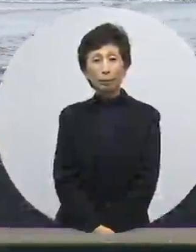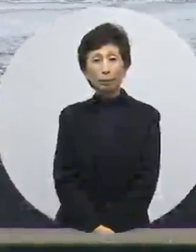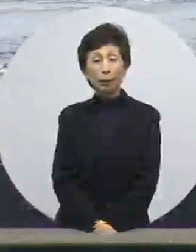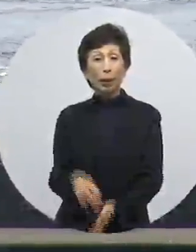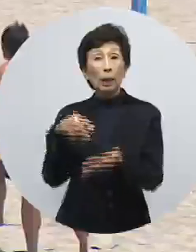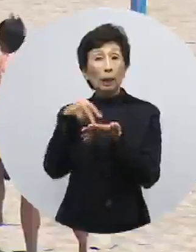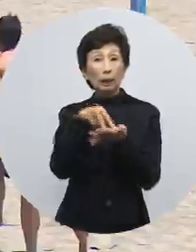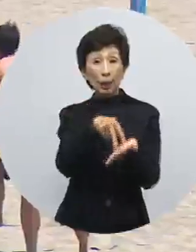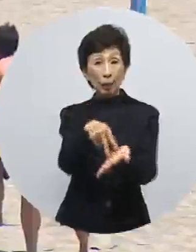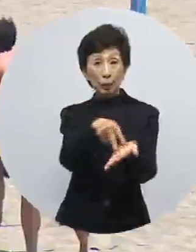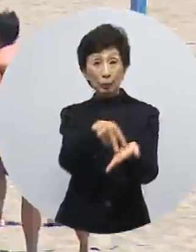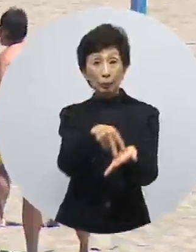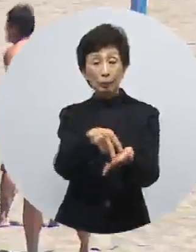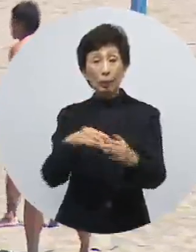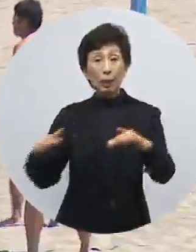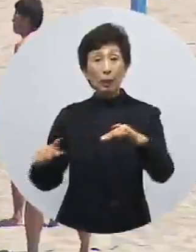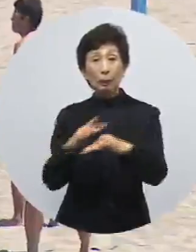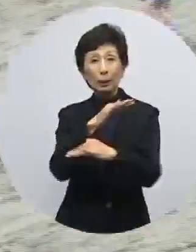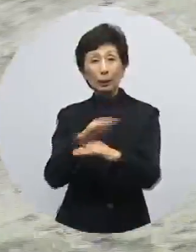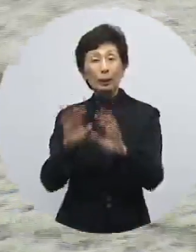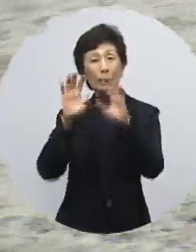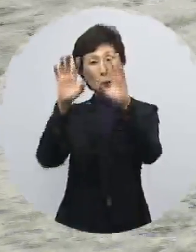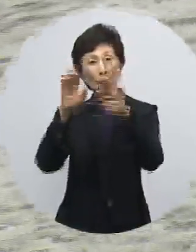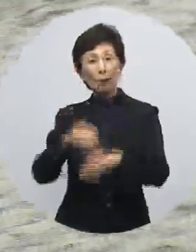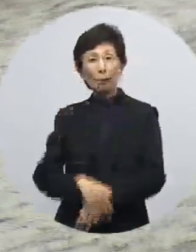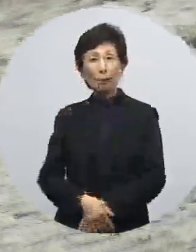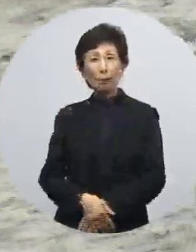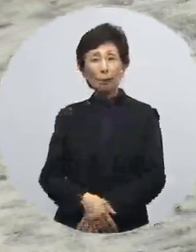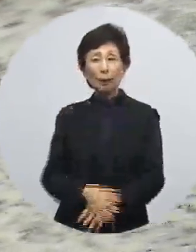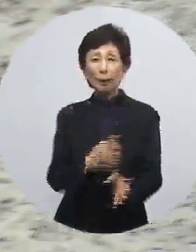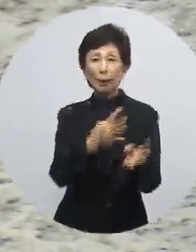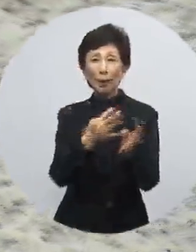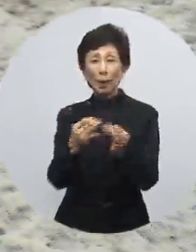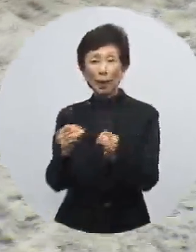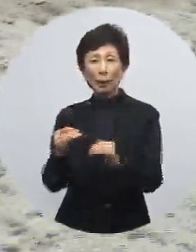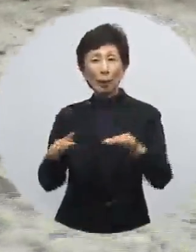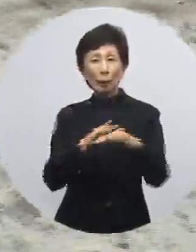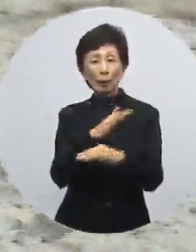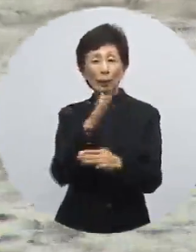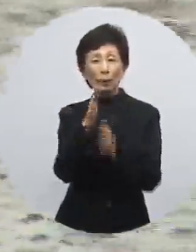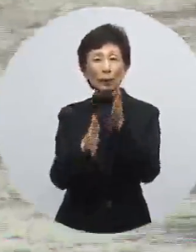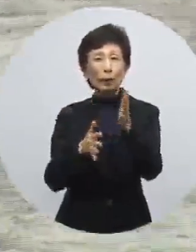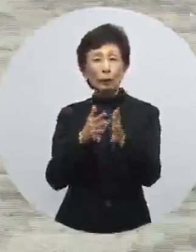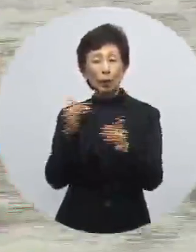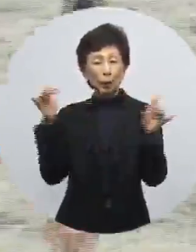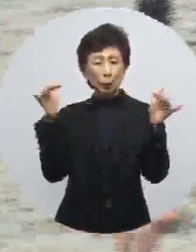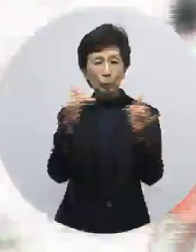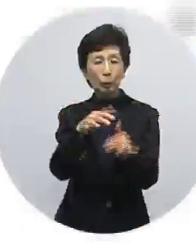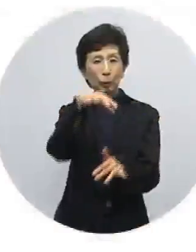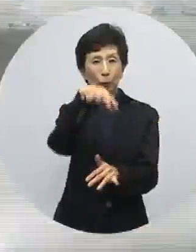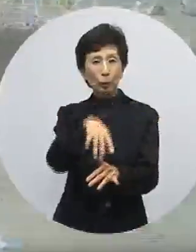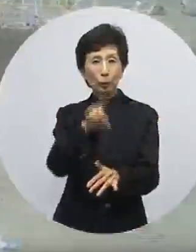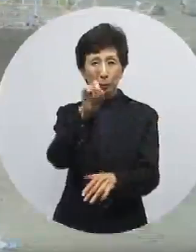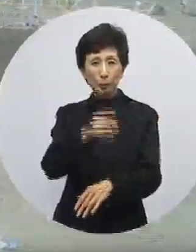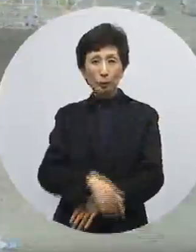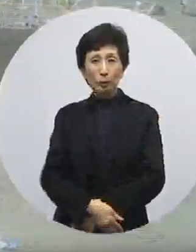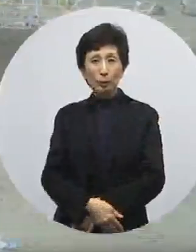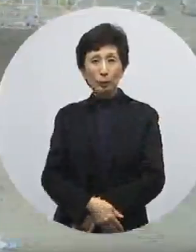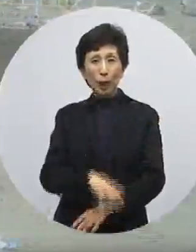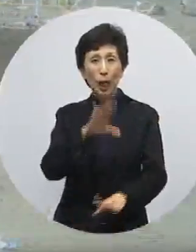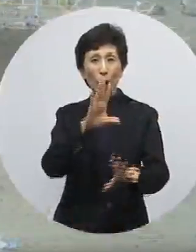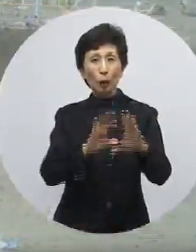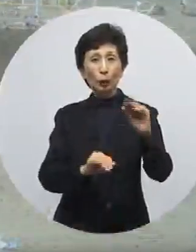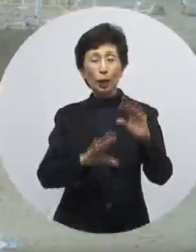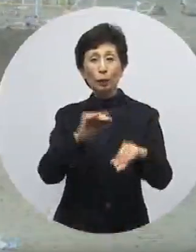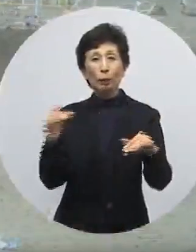サーフィンにビーチバレー、数多くのビーチスポーツ人気の中心地となっているのが鵠沼